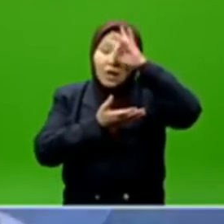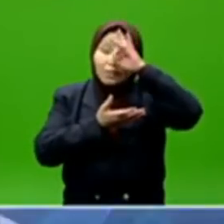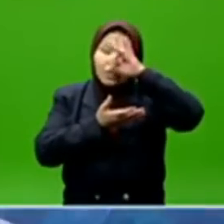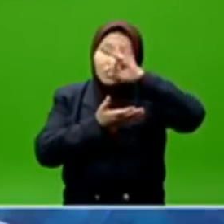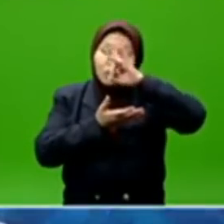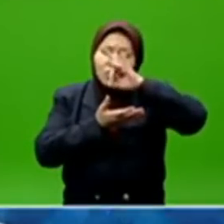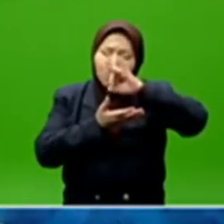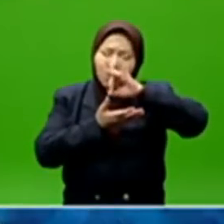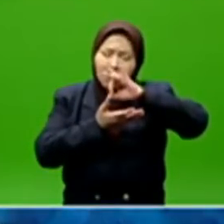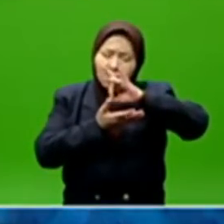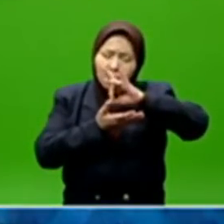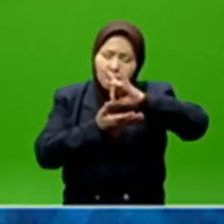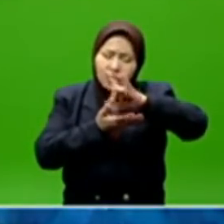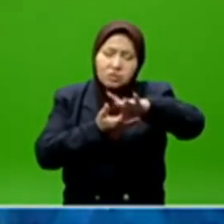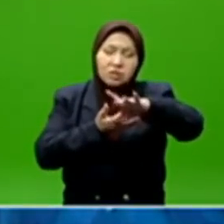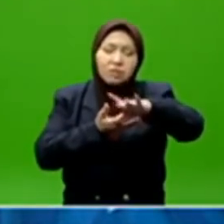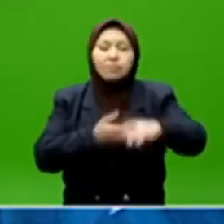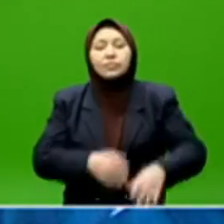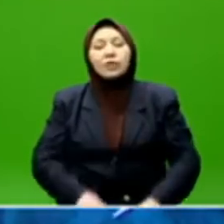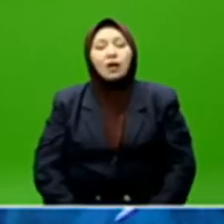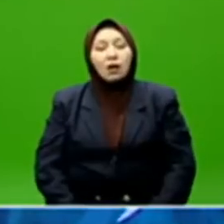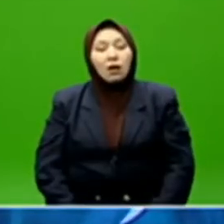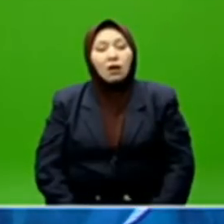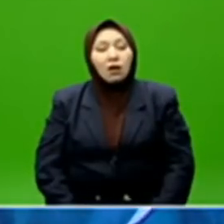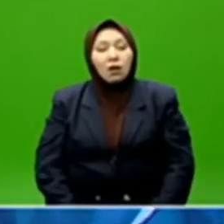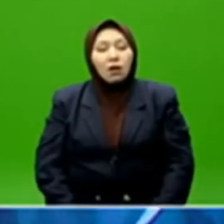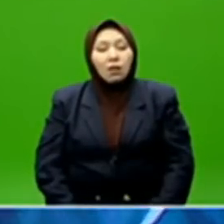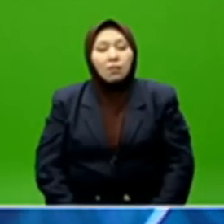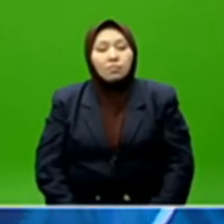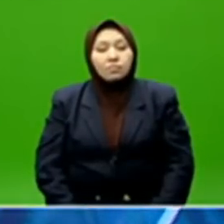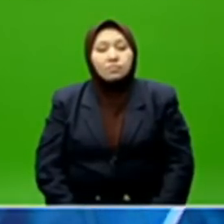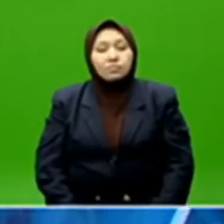minasyaitonir rajim.